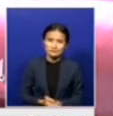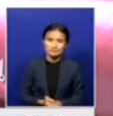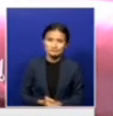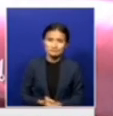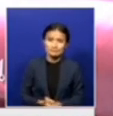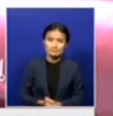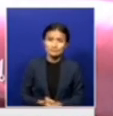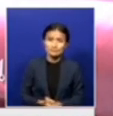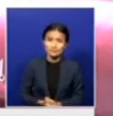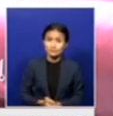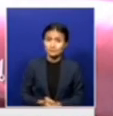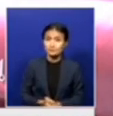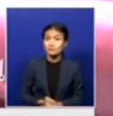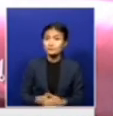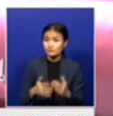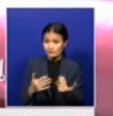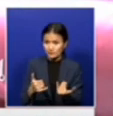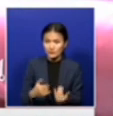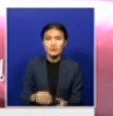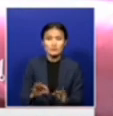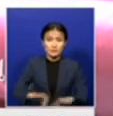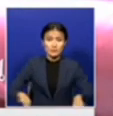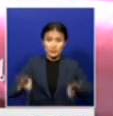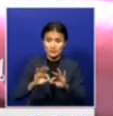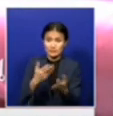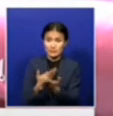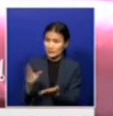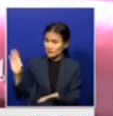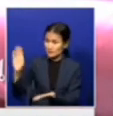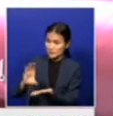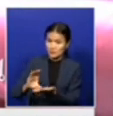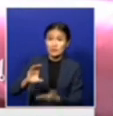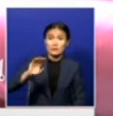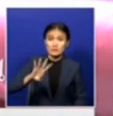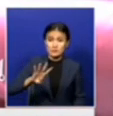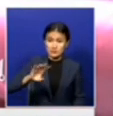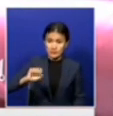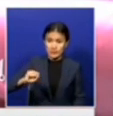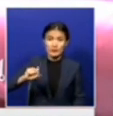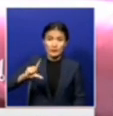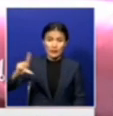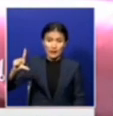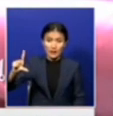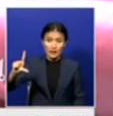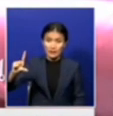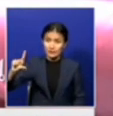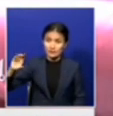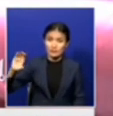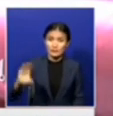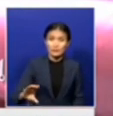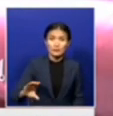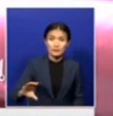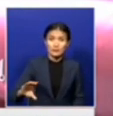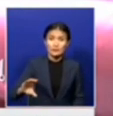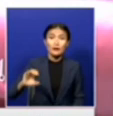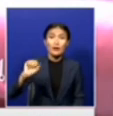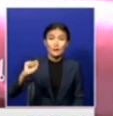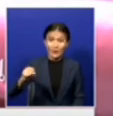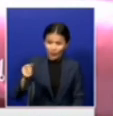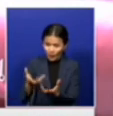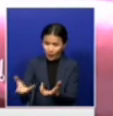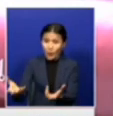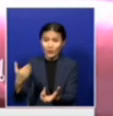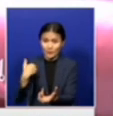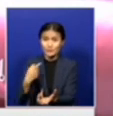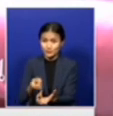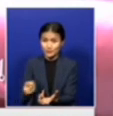หลังจากท่านเอาเงิน400,000 ล้านไปลงทุนท่านจะให้ใครมาซื้อของของเขาครับท่านประธานที่เคารพ